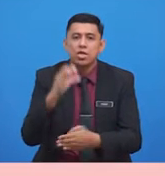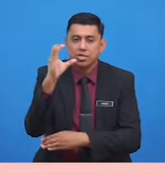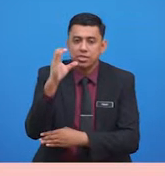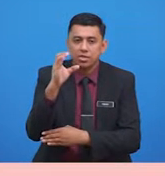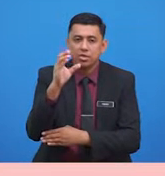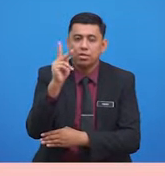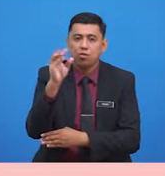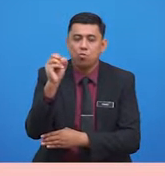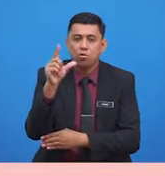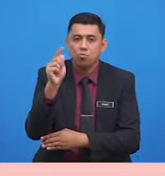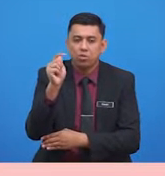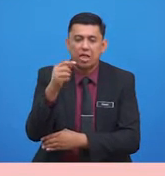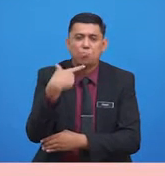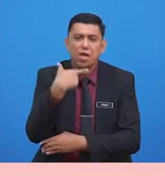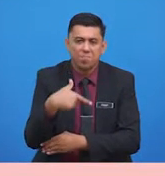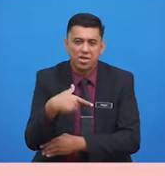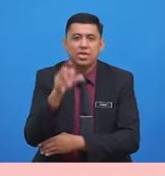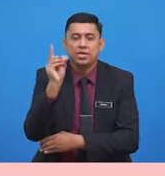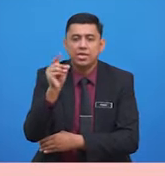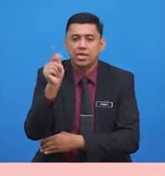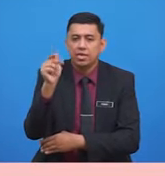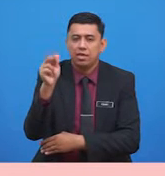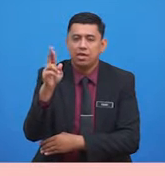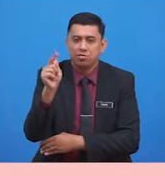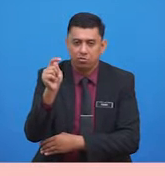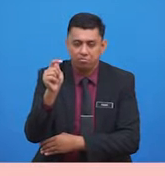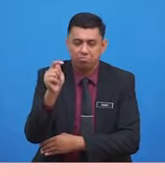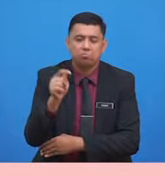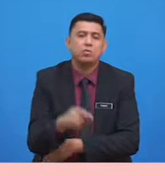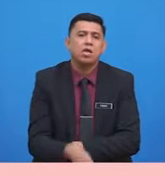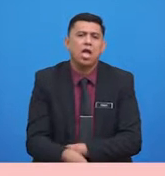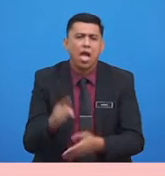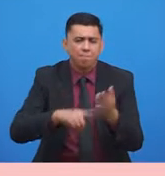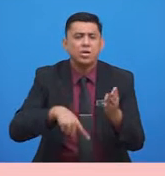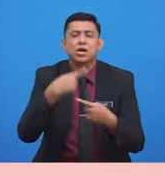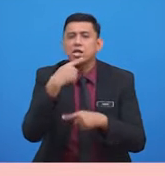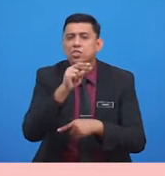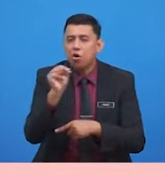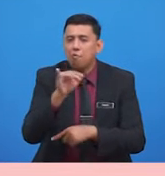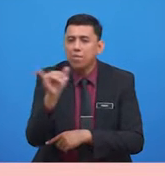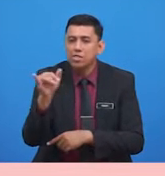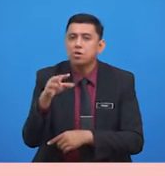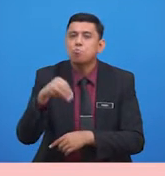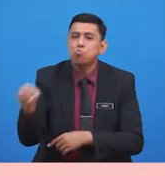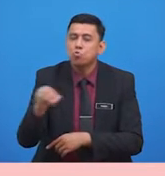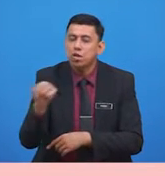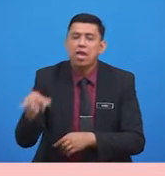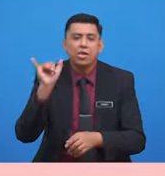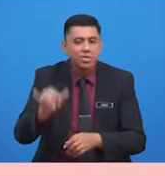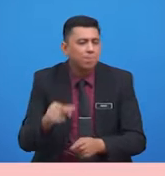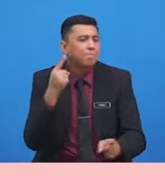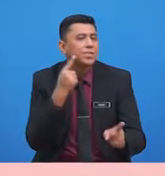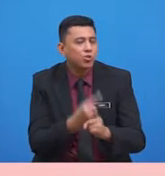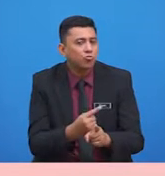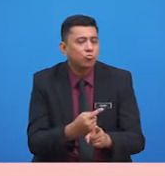C. Kolot. D. Karu. Apakah jawapannya, murid-murid? Ya,